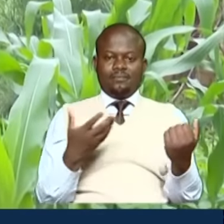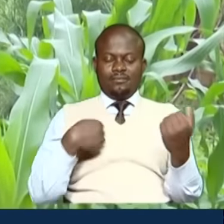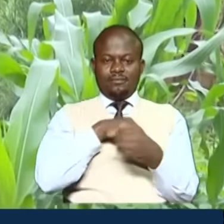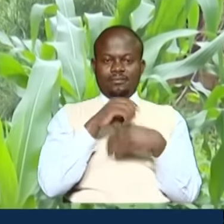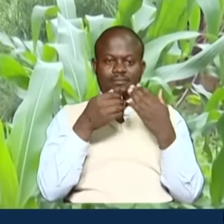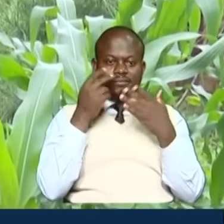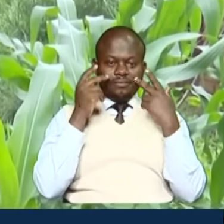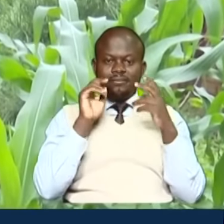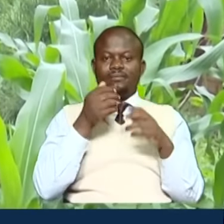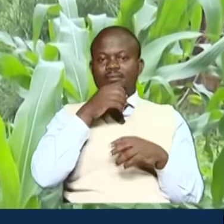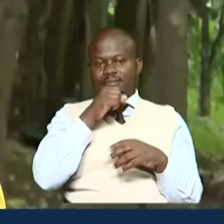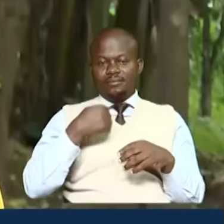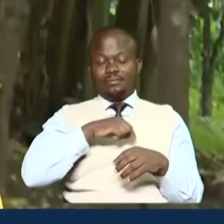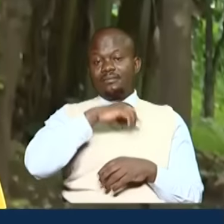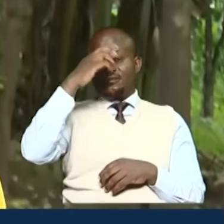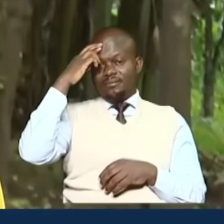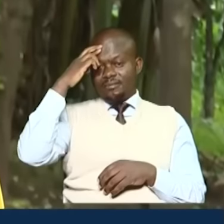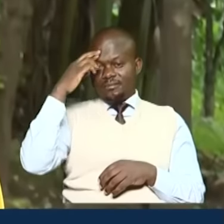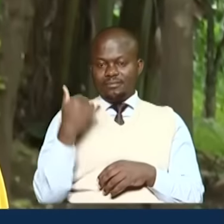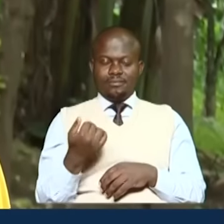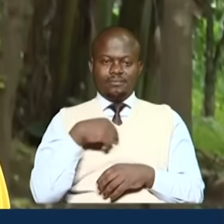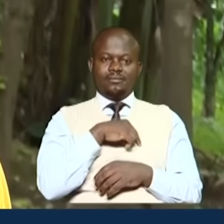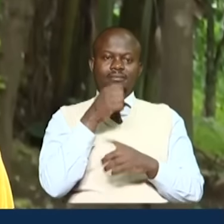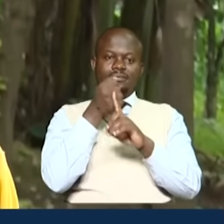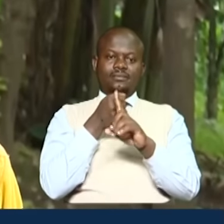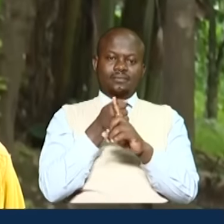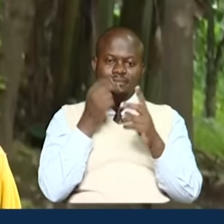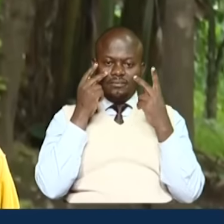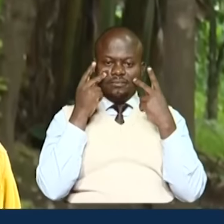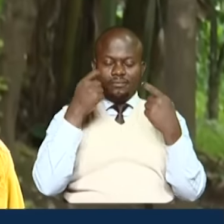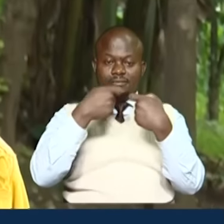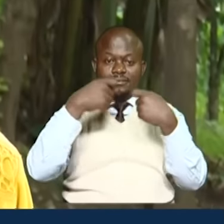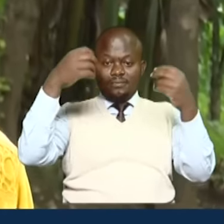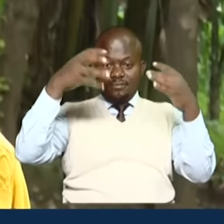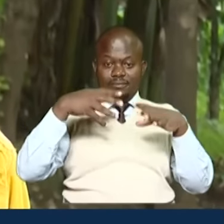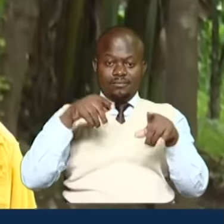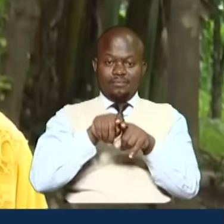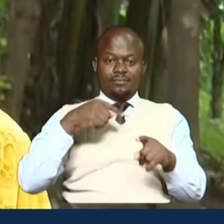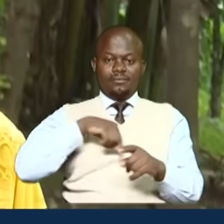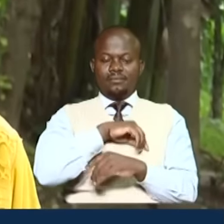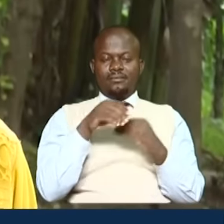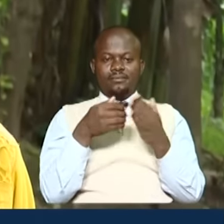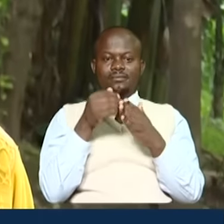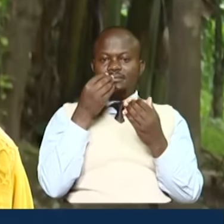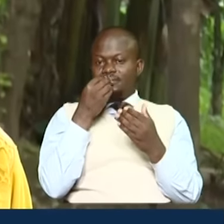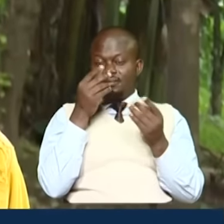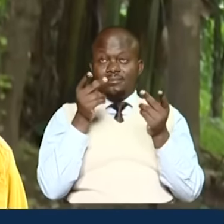ati natwe umusaza aratwibutse. Mutuvuganire nyine natwe tubone uwo muriro, natwe tuze turira